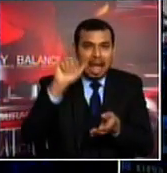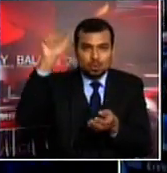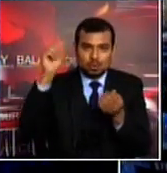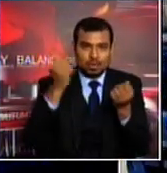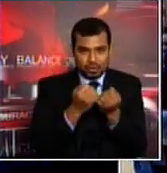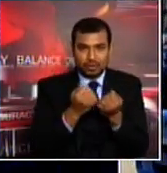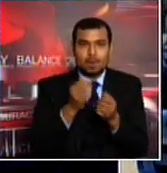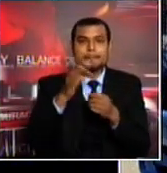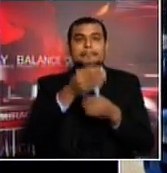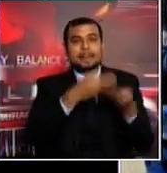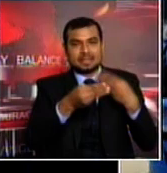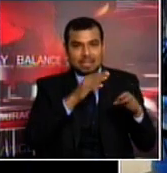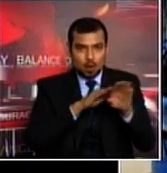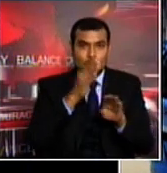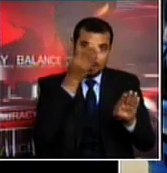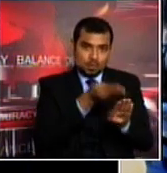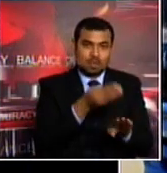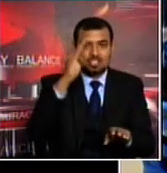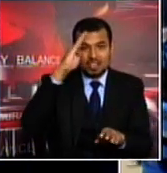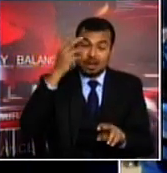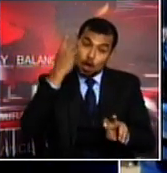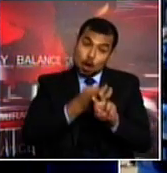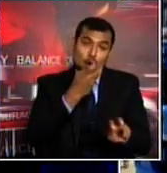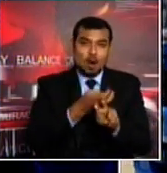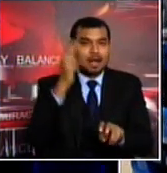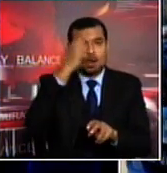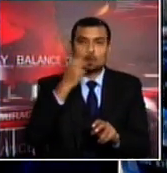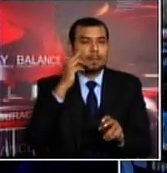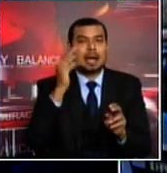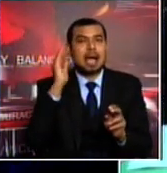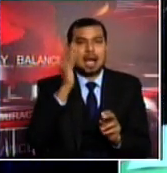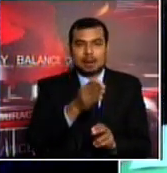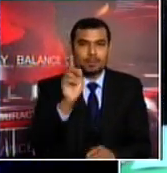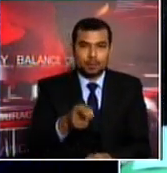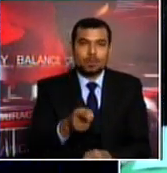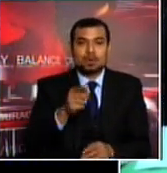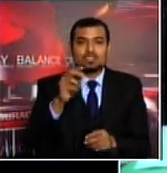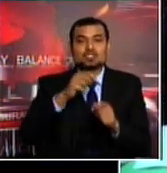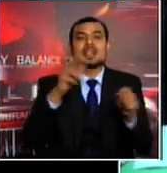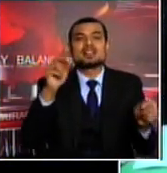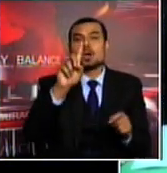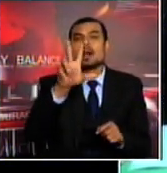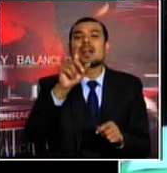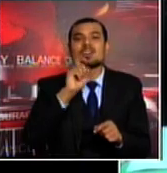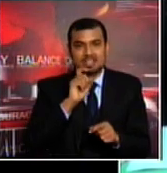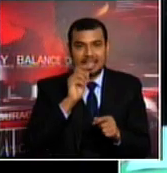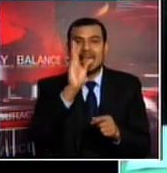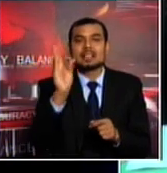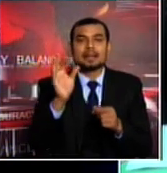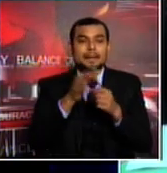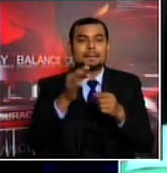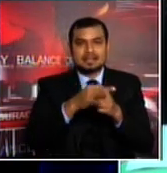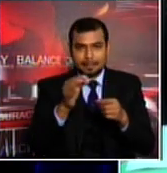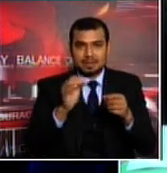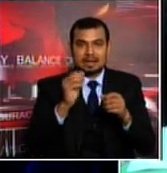उत्रिएका व्यवसायीहरू विरुद्ध सरकार कडा रूपमा प्रस्तुत भएको थियो। चैत्र 18 गते यातायात व्यवस्थापन